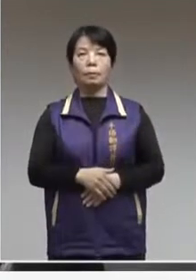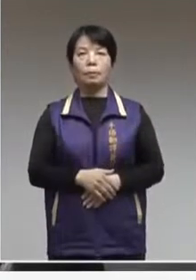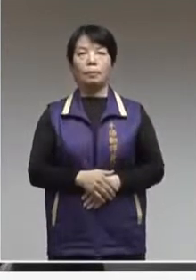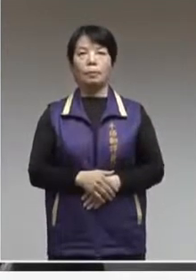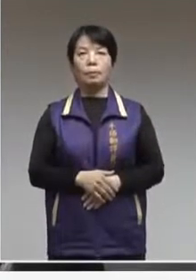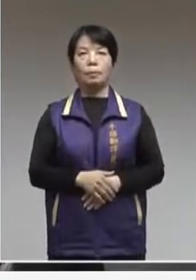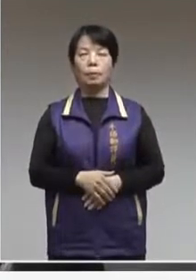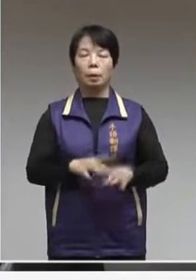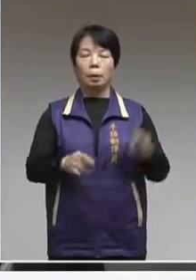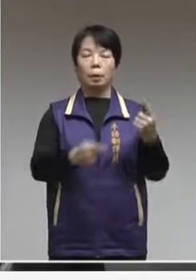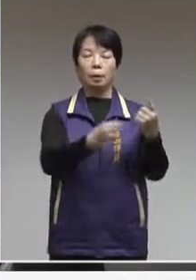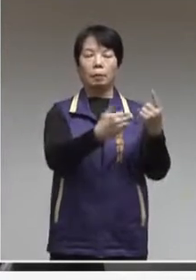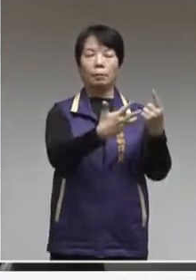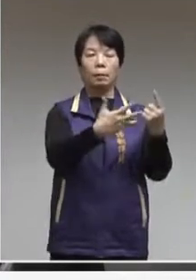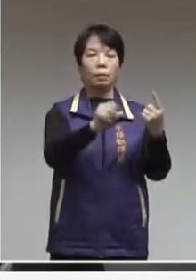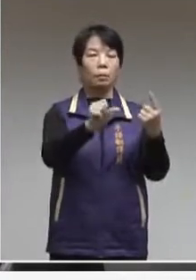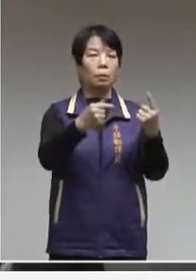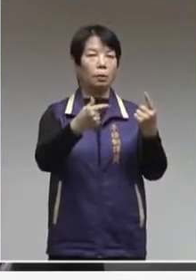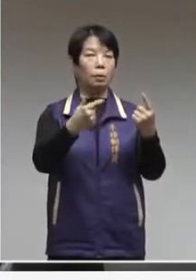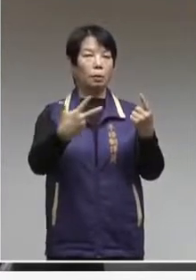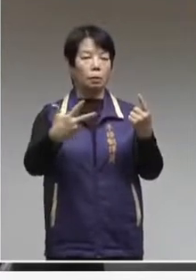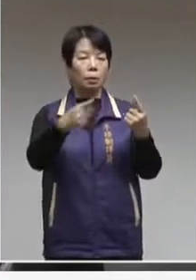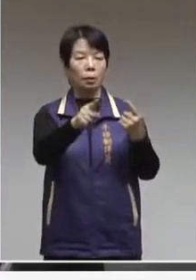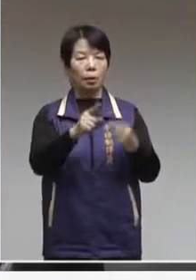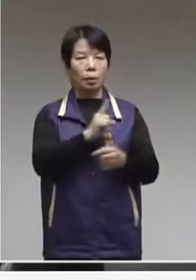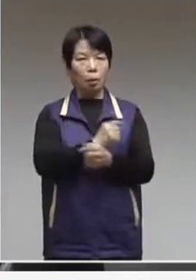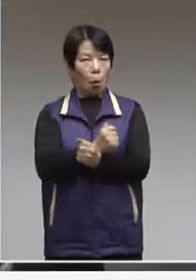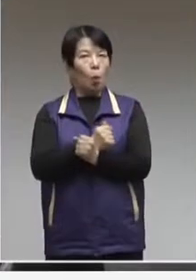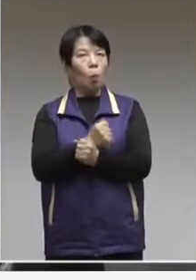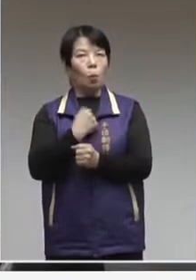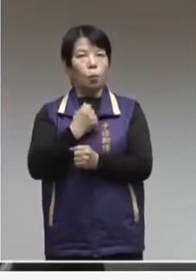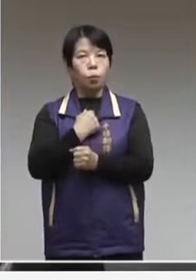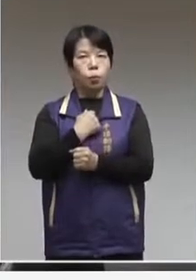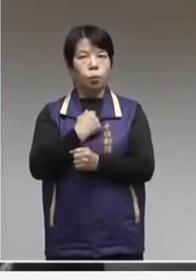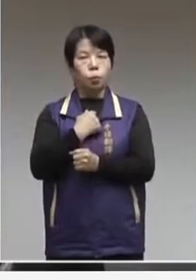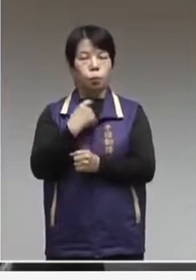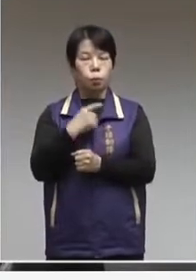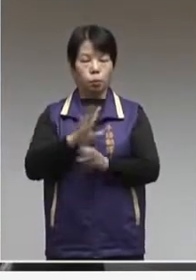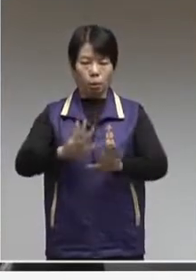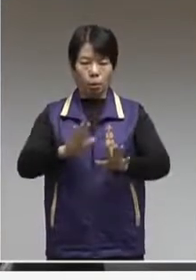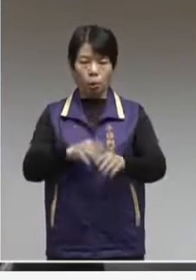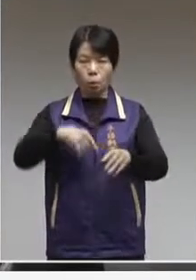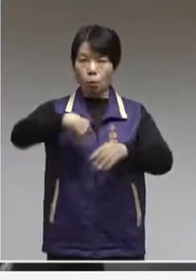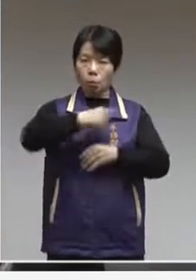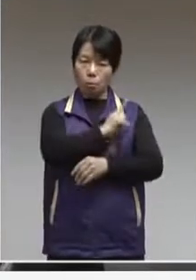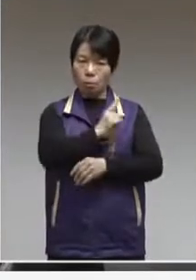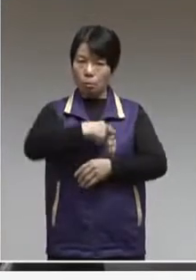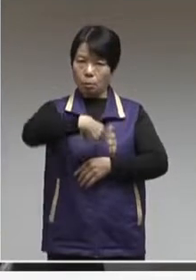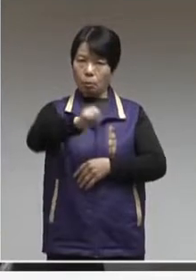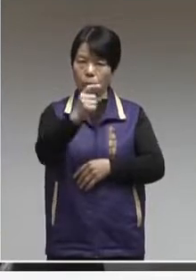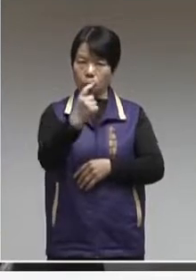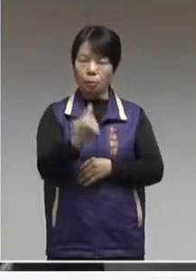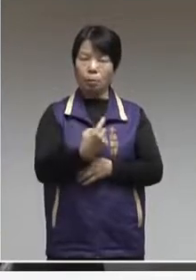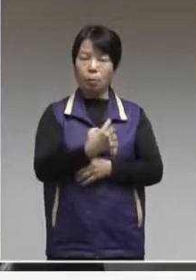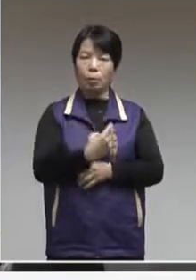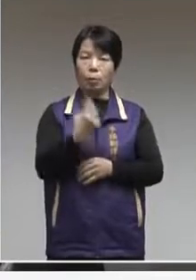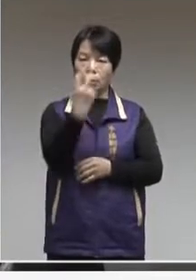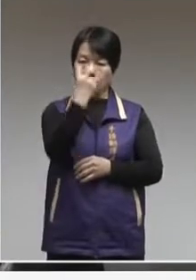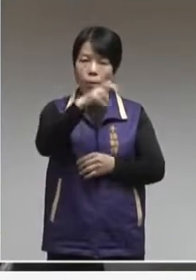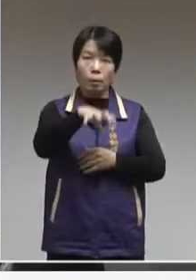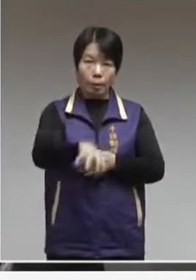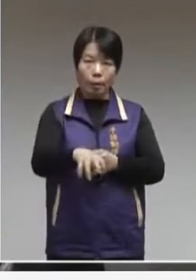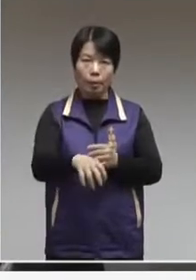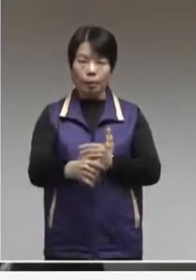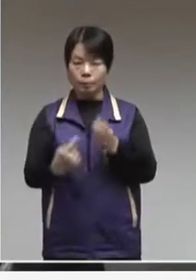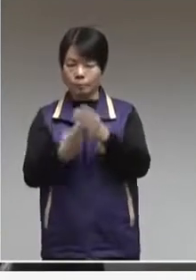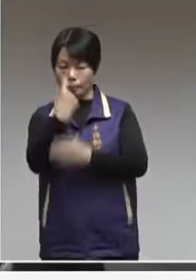个18517有所警觉哈，那在这个社区筛检站这个部分主动到检，那因而确诊。